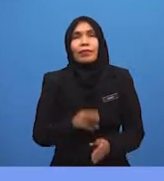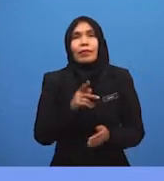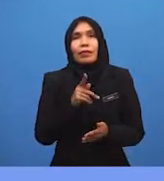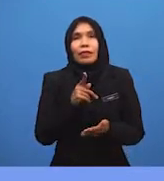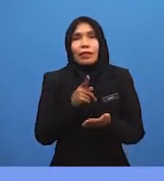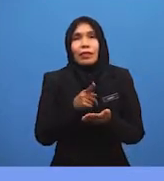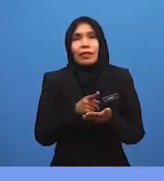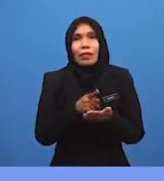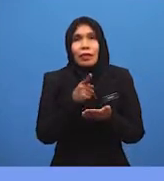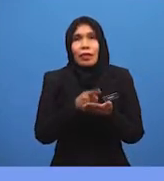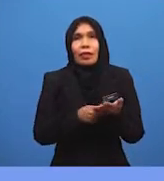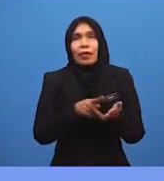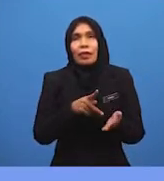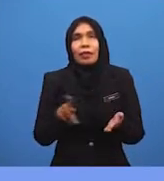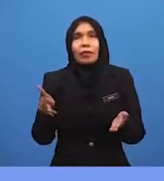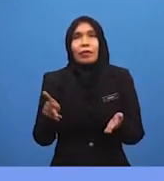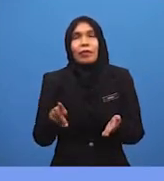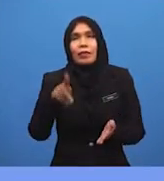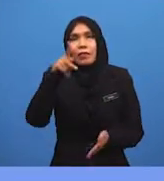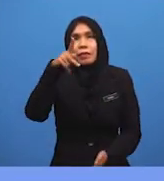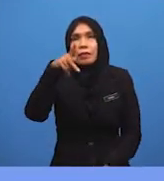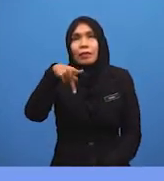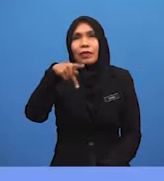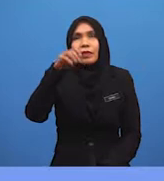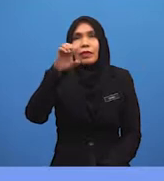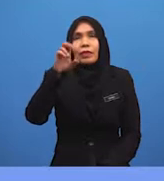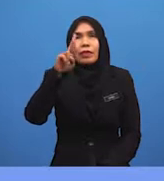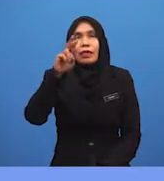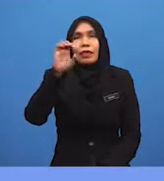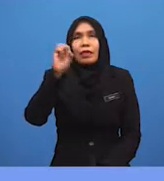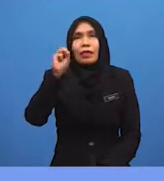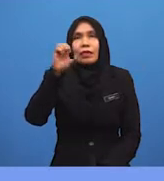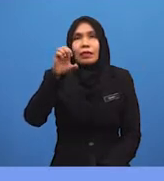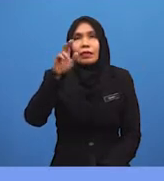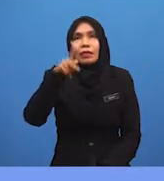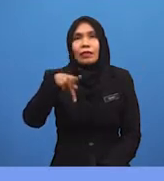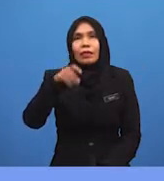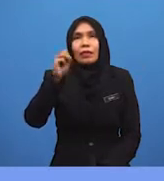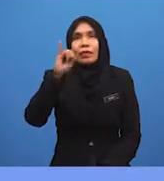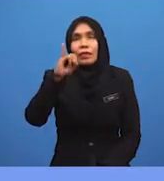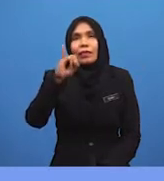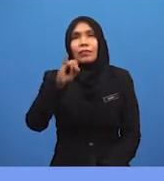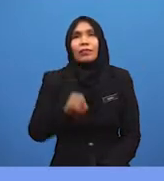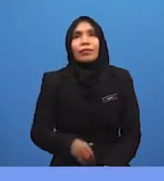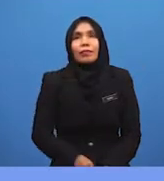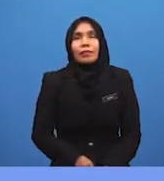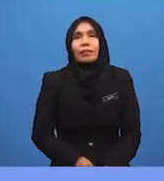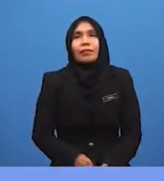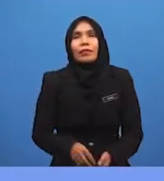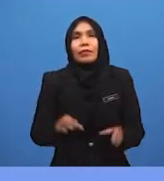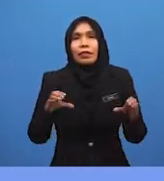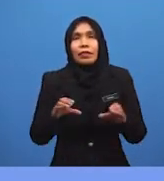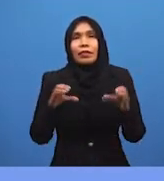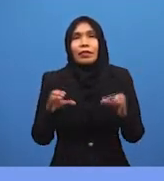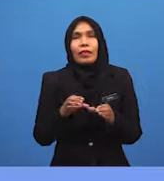Arun apabila dia bersalam dengan cikgu? Ya, bagus murid. Cara pertuturan Arun sopan